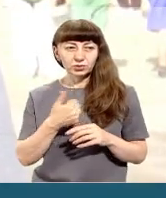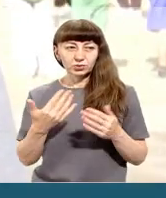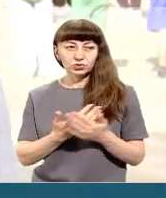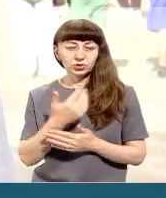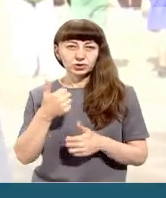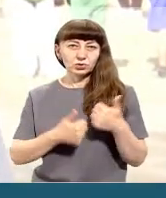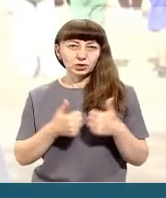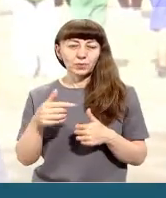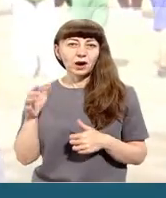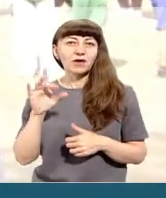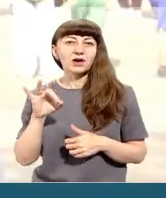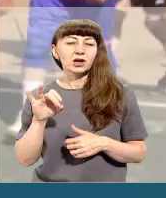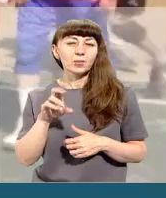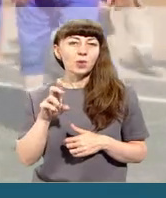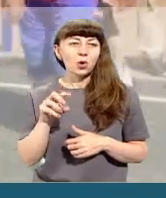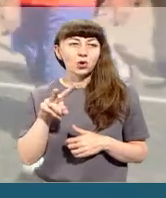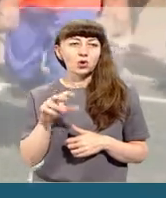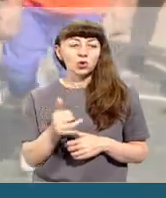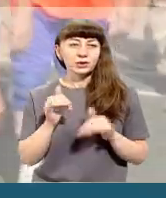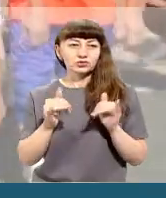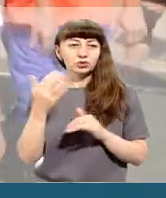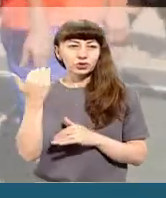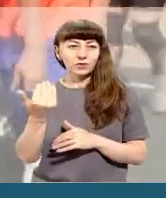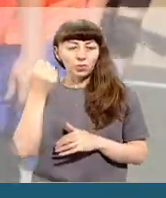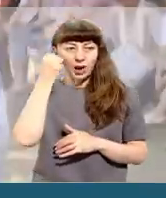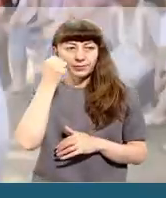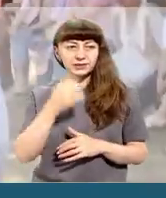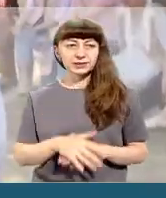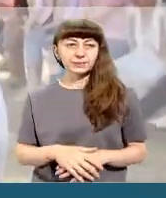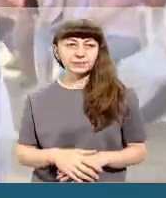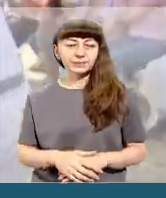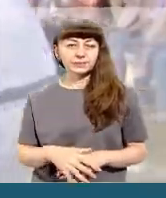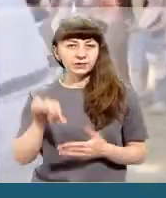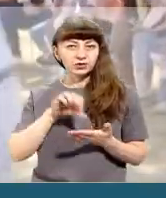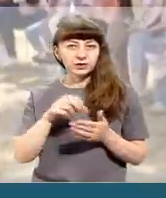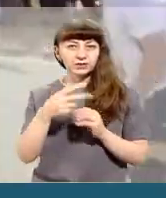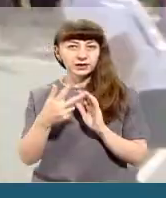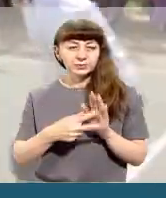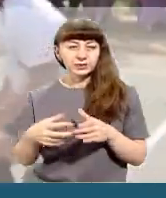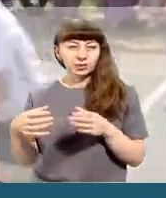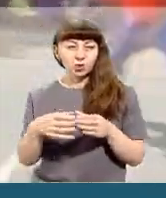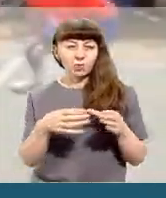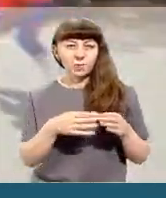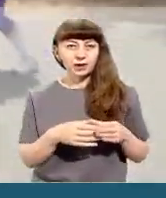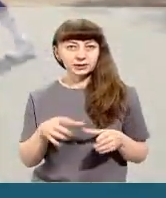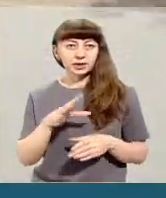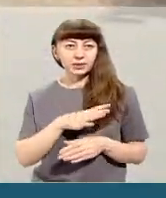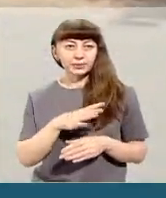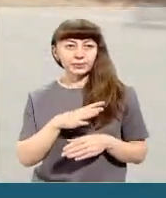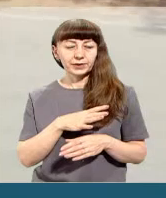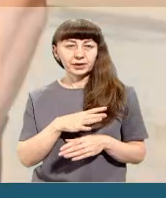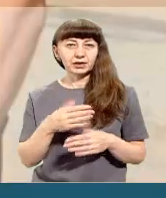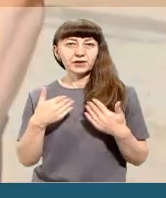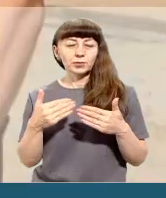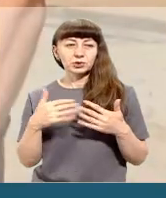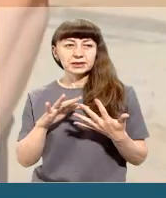турнир по волейболу посвящен его памяти. В ежегодных соревнованиях по волейболу участие приняли 18 команд, которые представили